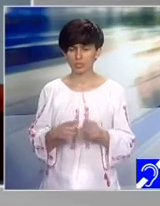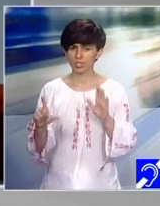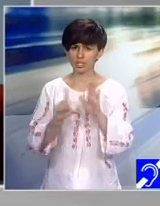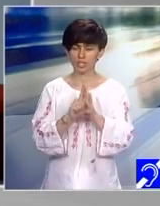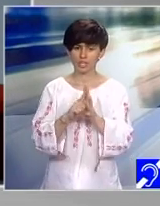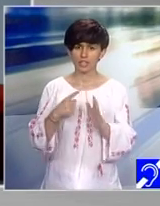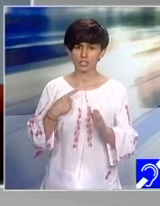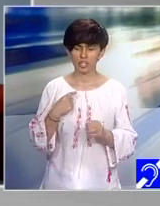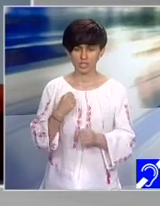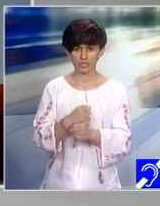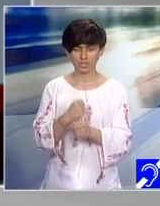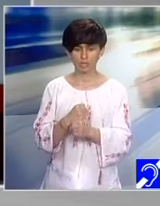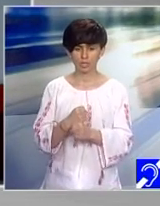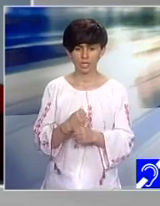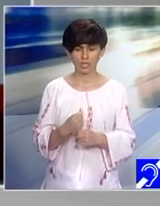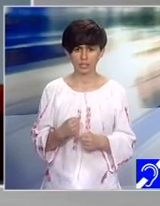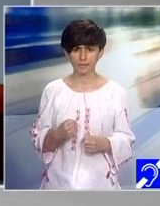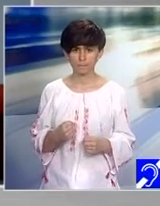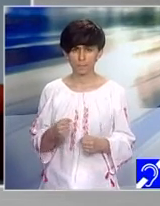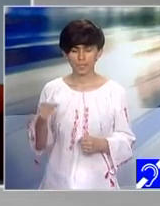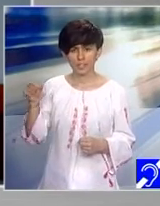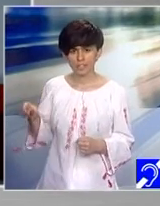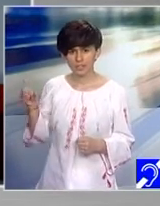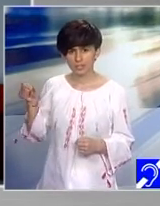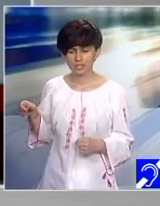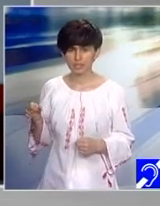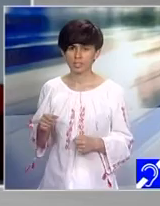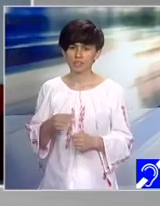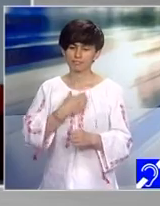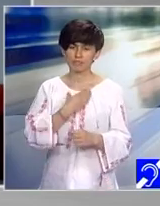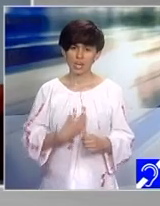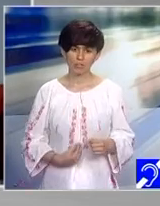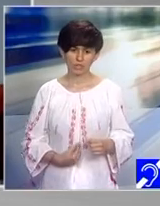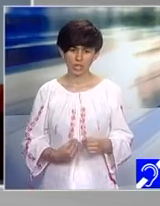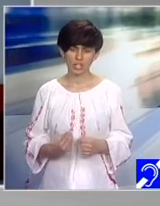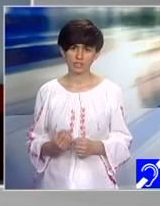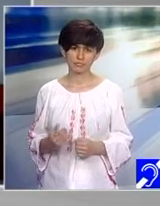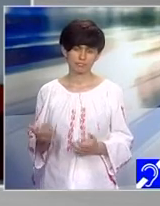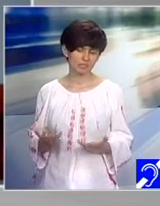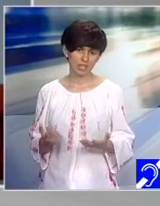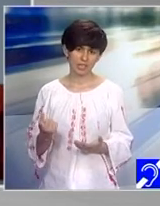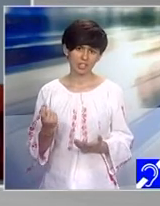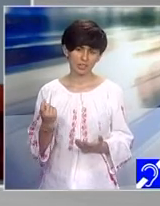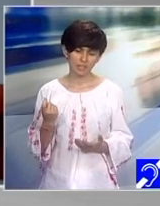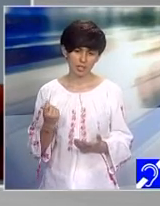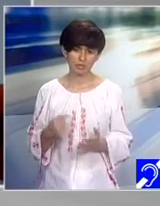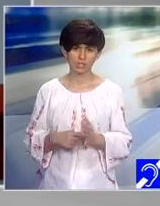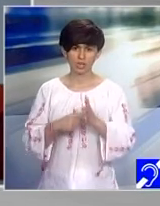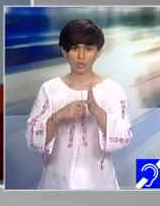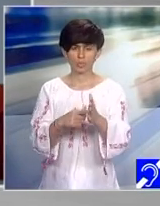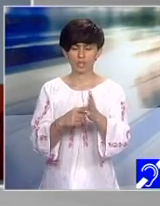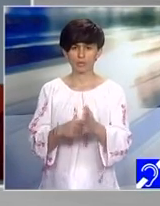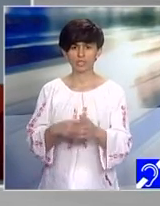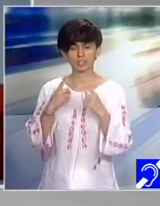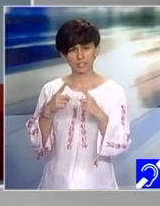este lucrată de juriști, niște avocați și cheamă și un reprezentant din educație. Acela